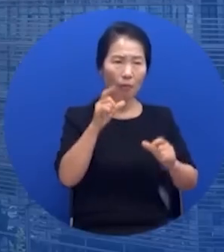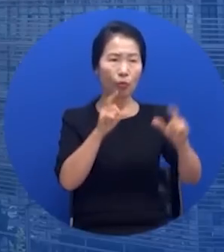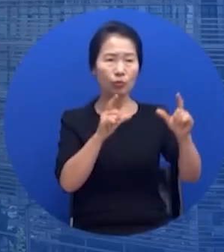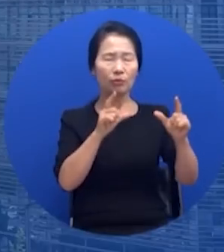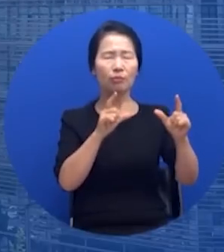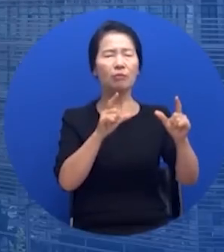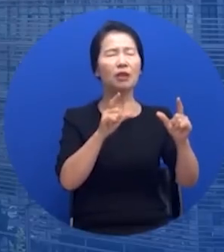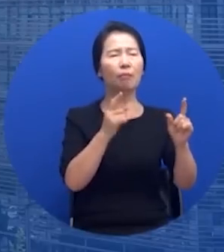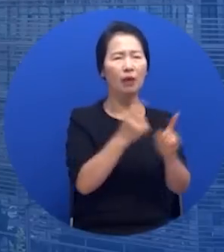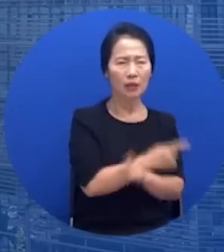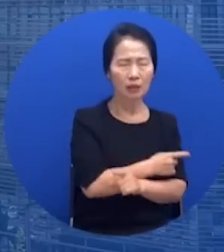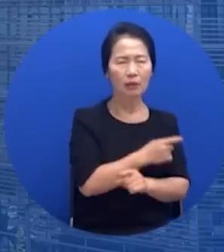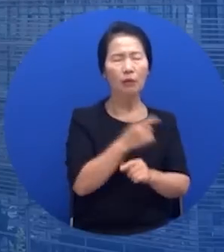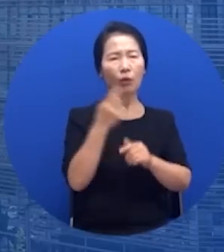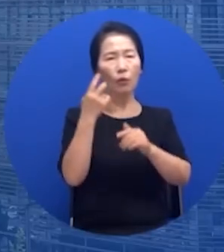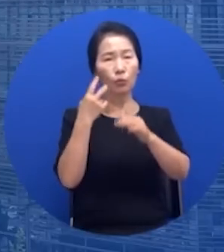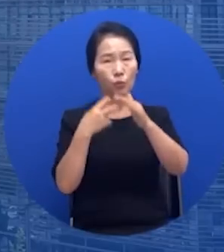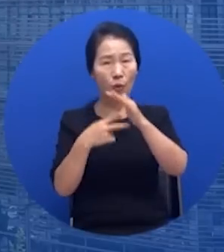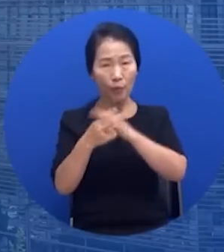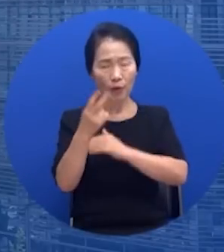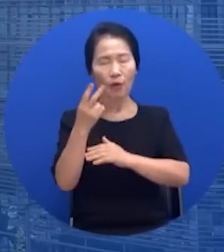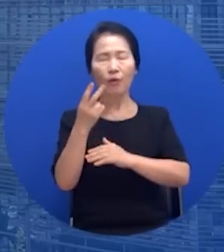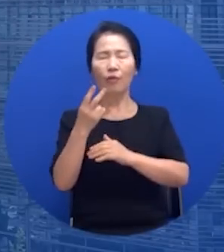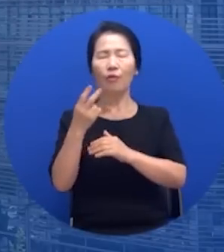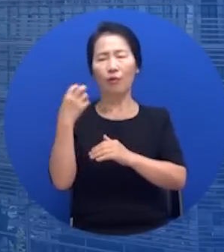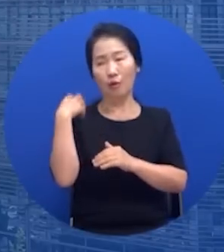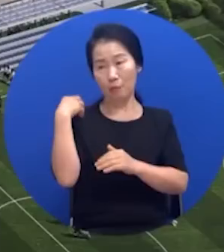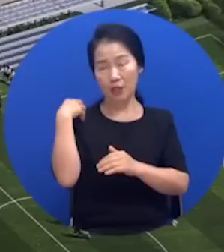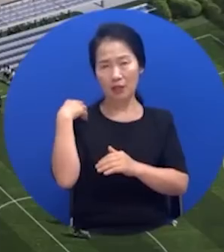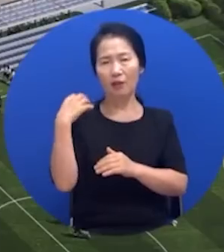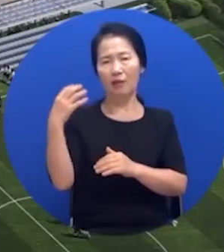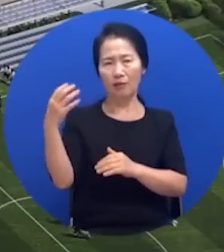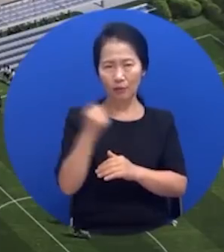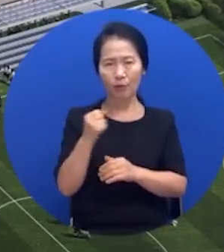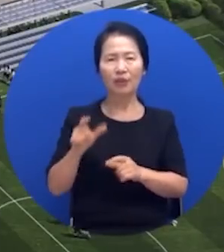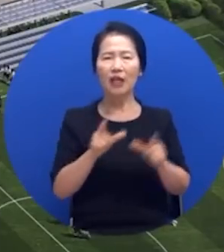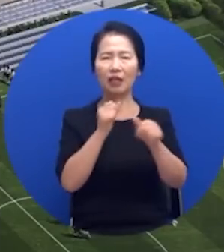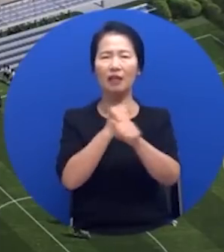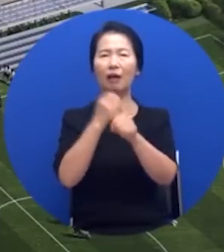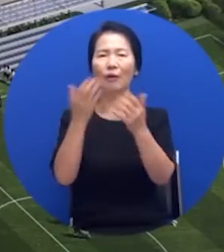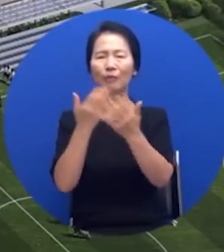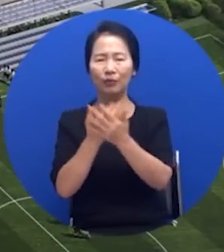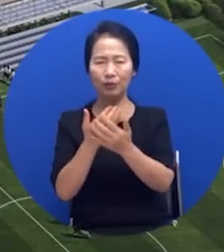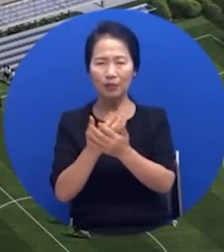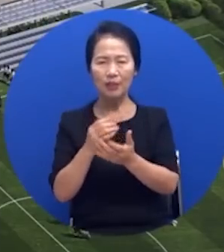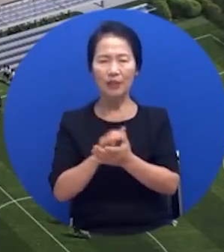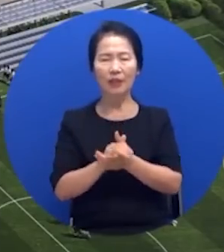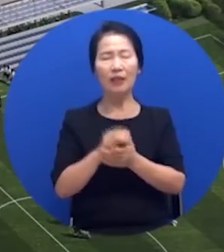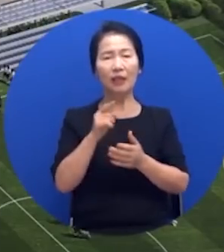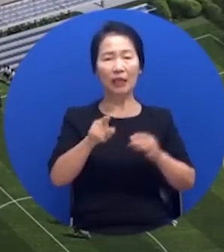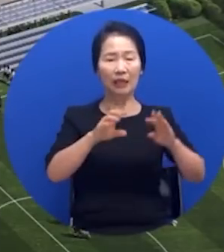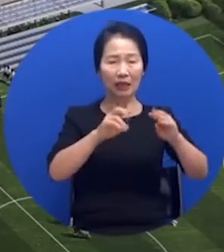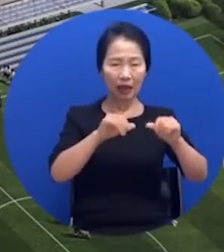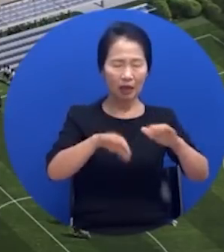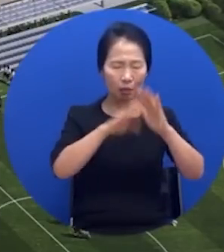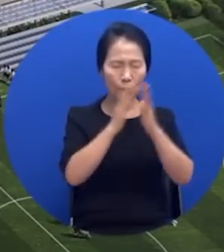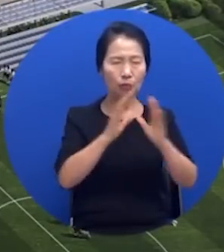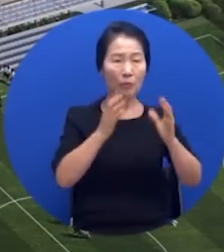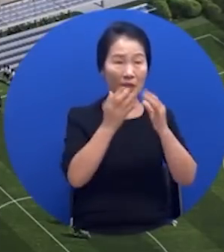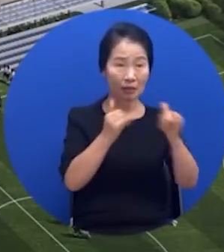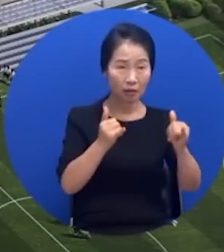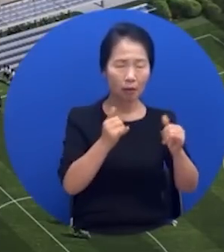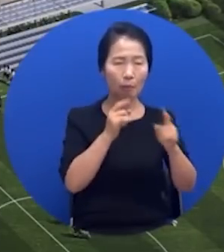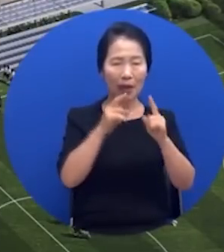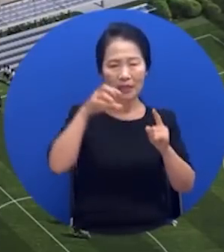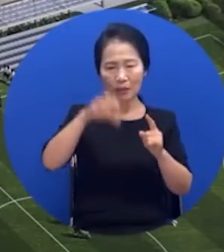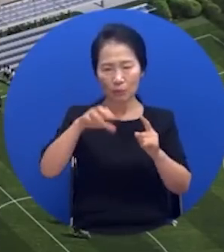소명과 비전 구도로 바뀌게 하여 주시옵소서. 이 땅의 모든 백성들이 주님의 말씀으로 돌아오게 하여